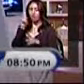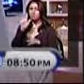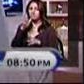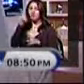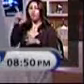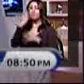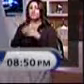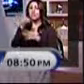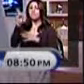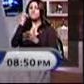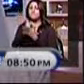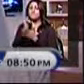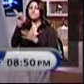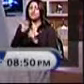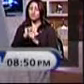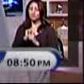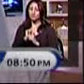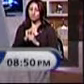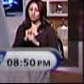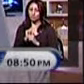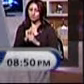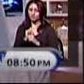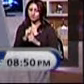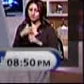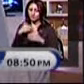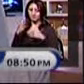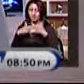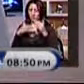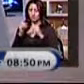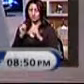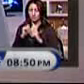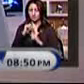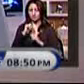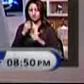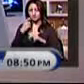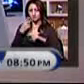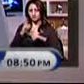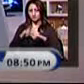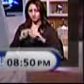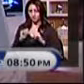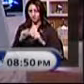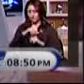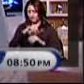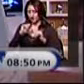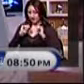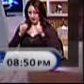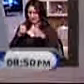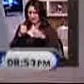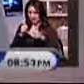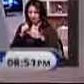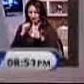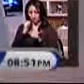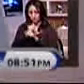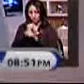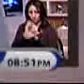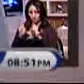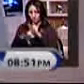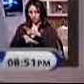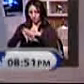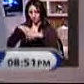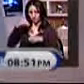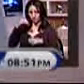السينما، فانا اميل لهذه المدرسه. لم تفكر في كتابه للسينما؟ سيناريو احوار يعني ما فكرتش؟ يعني معروف ان دائما